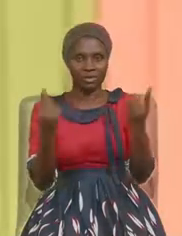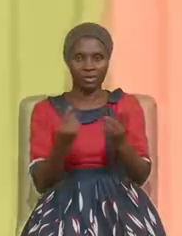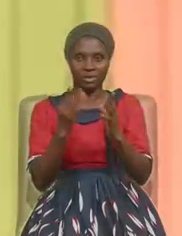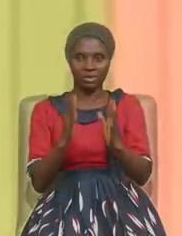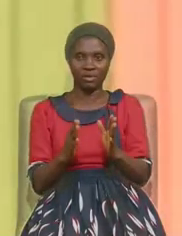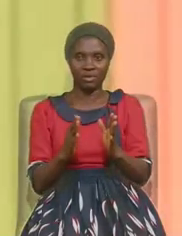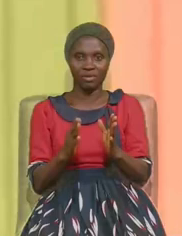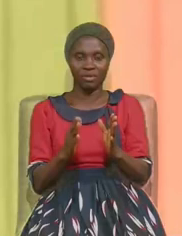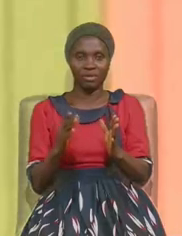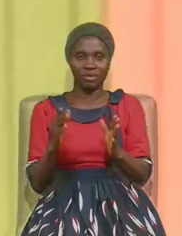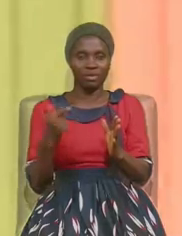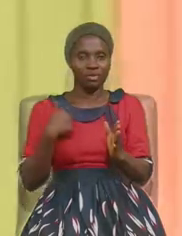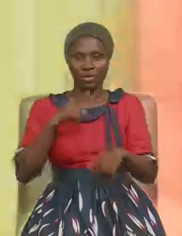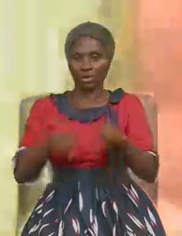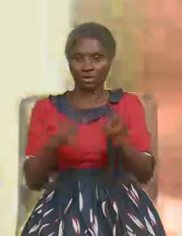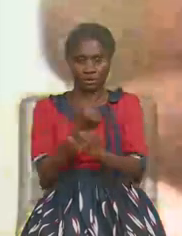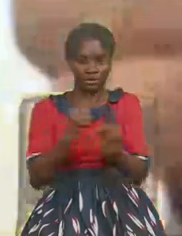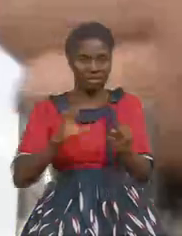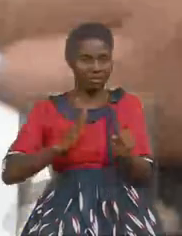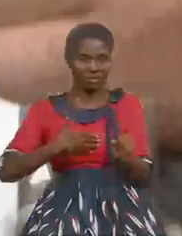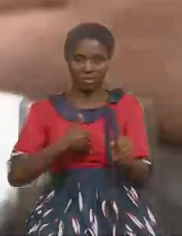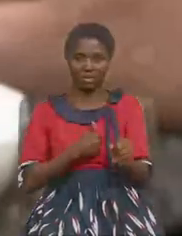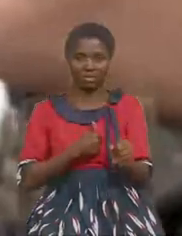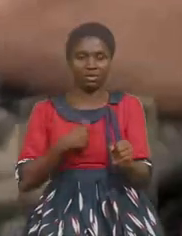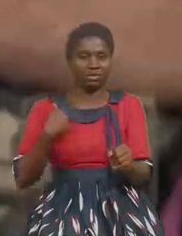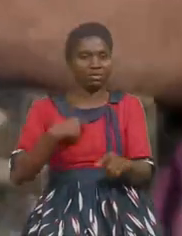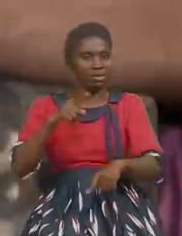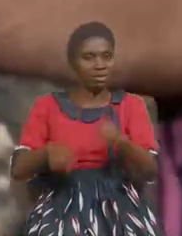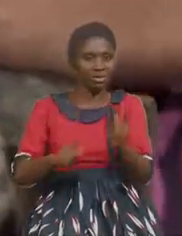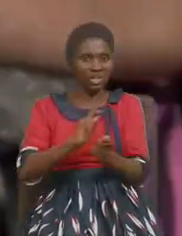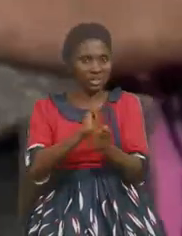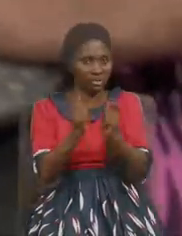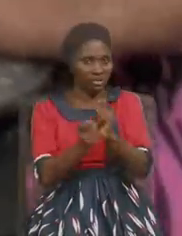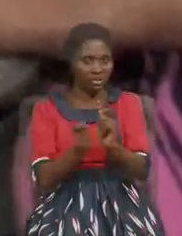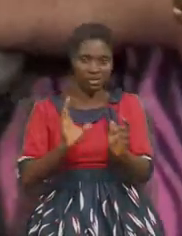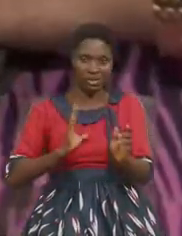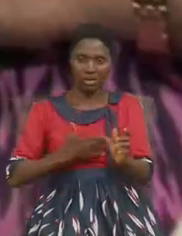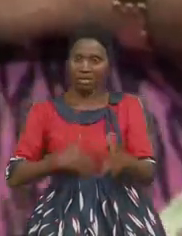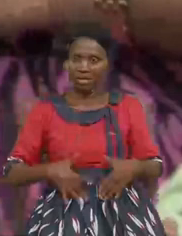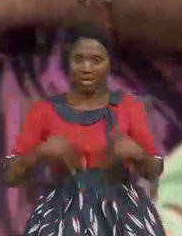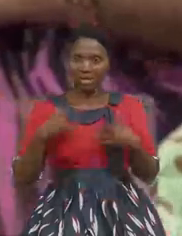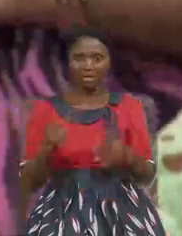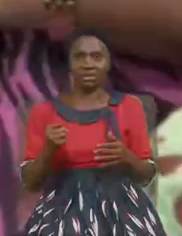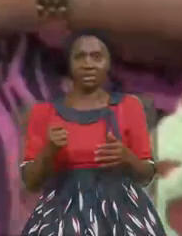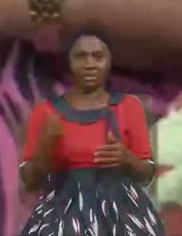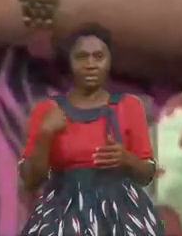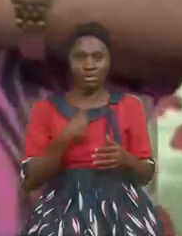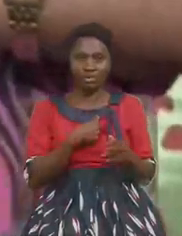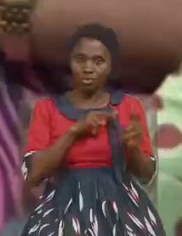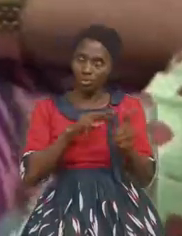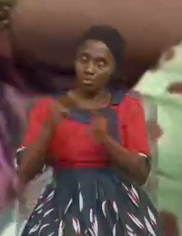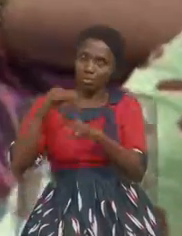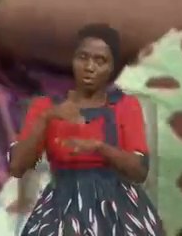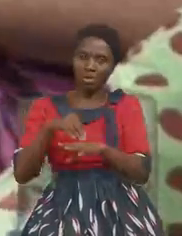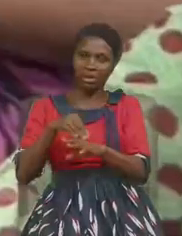nous sauver nous-mêmes. Nous ne pouvions pas changer nos vies. Alors, nous avons porté le regard sur